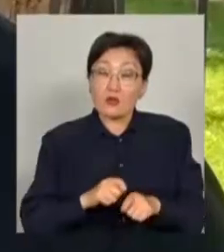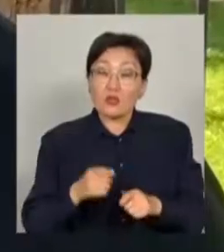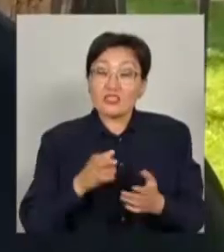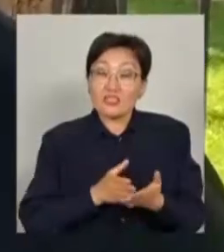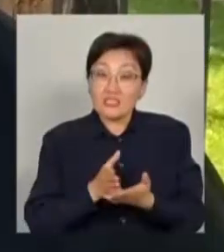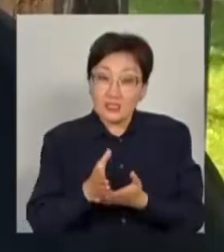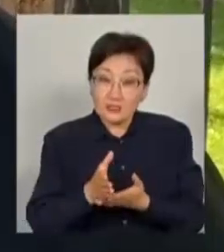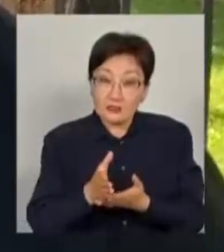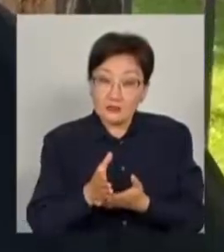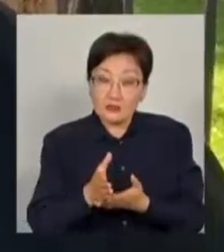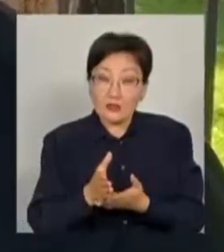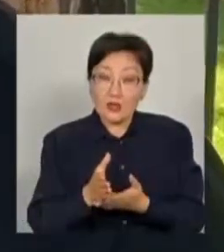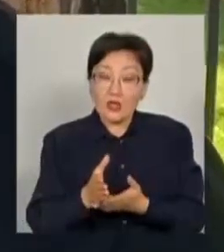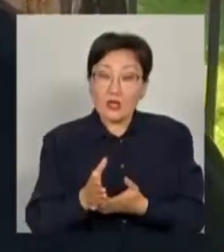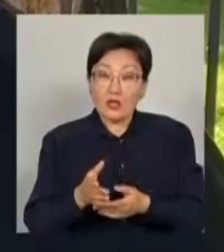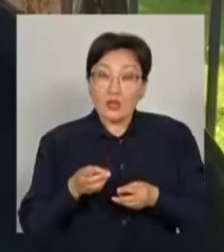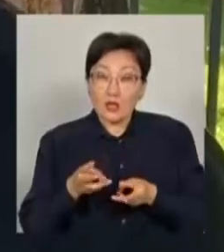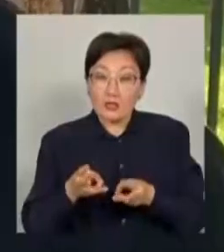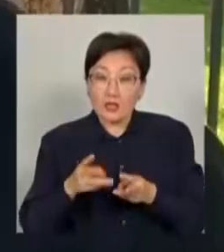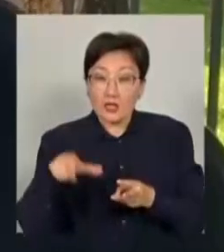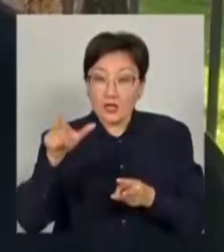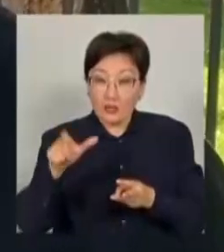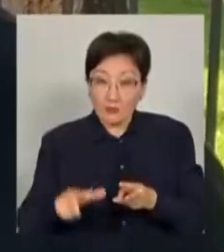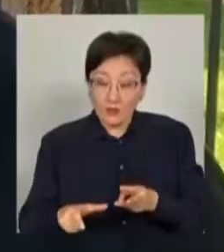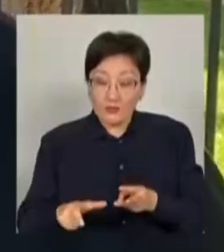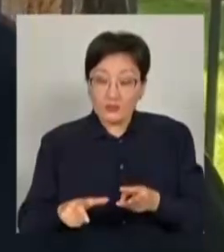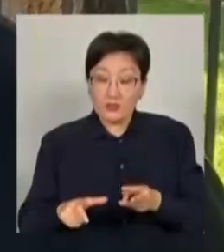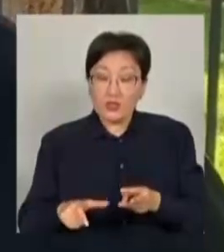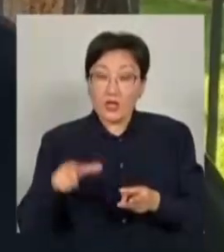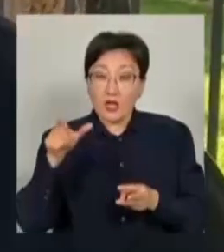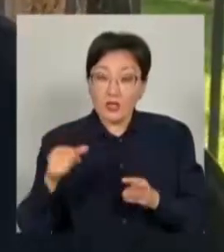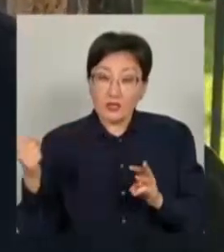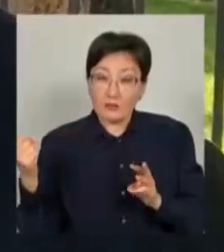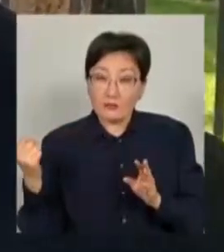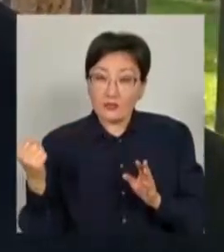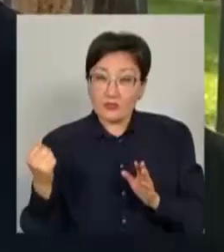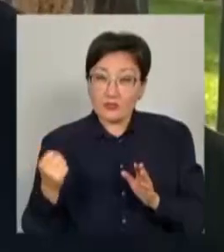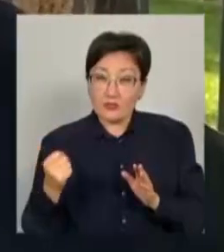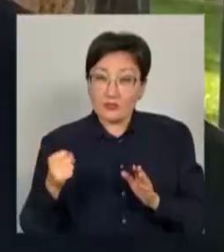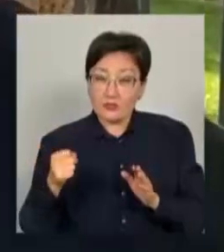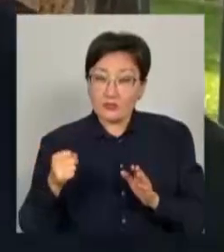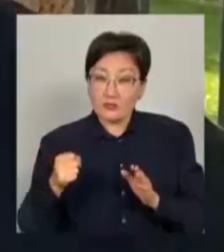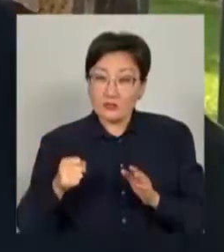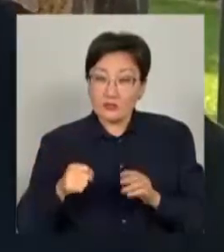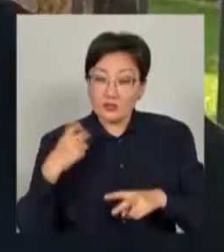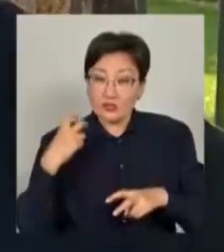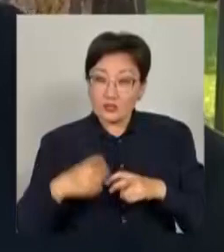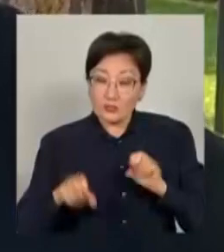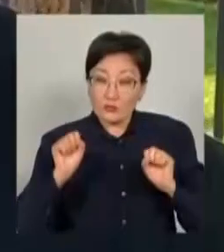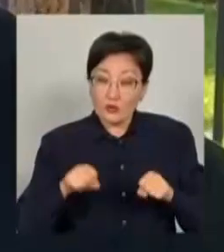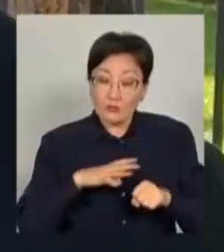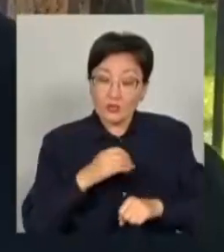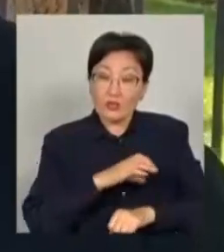тікелей ағын адамға тиетін болса, ағын адамды тесіп кету мүмкіндігі бар. Оның давлениенің күштілігі сондай. Солдың